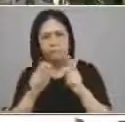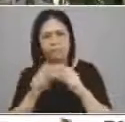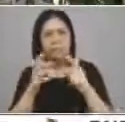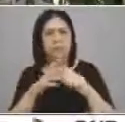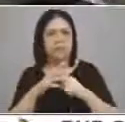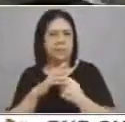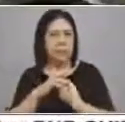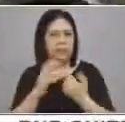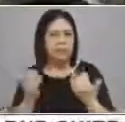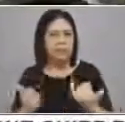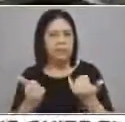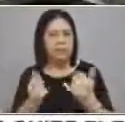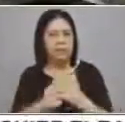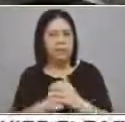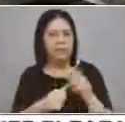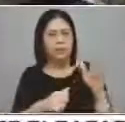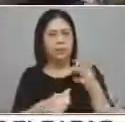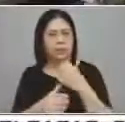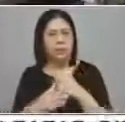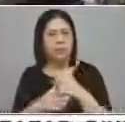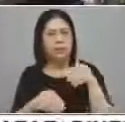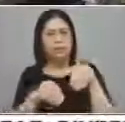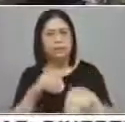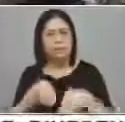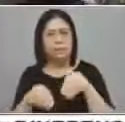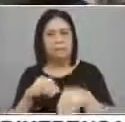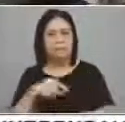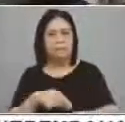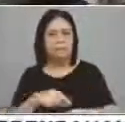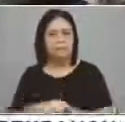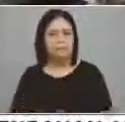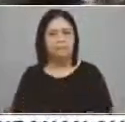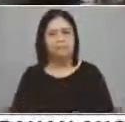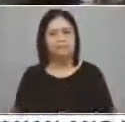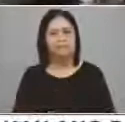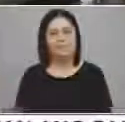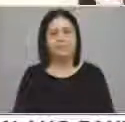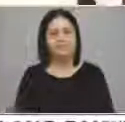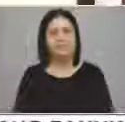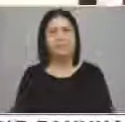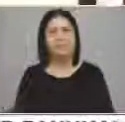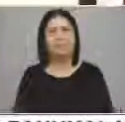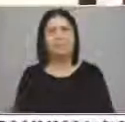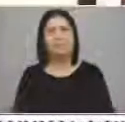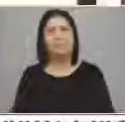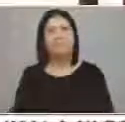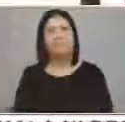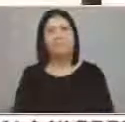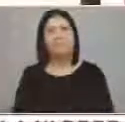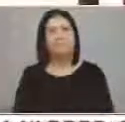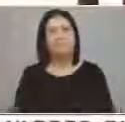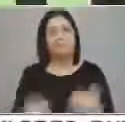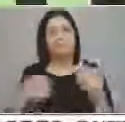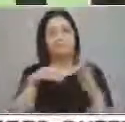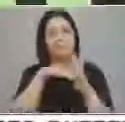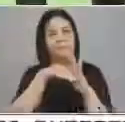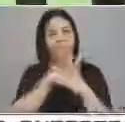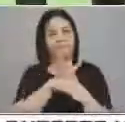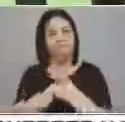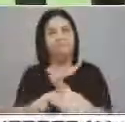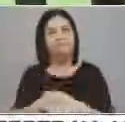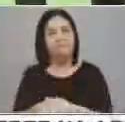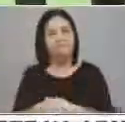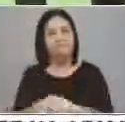naman ay sarado mula June 28 hanggang June 29. July 20 to June 29. Baka June 29.